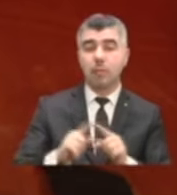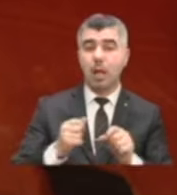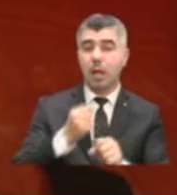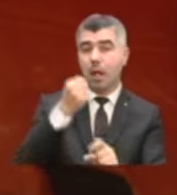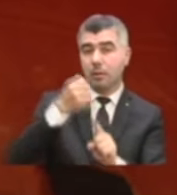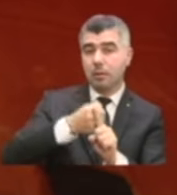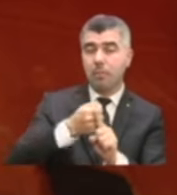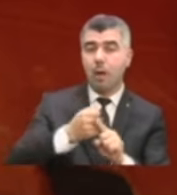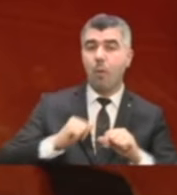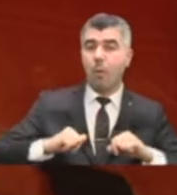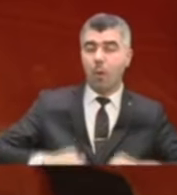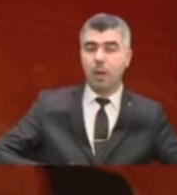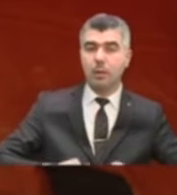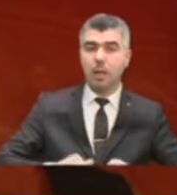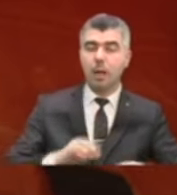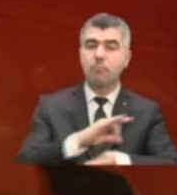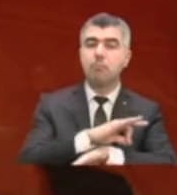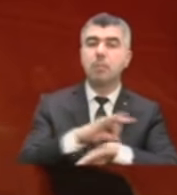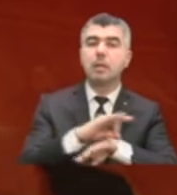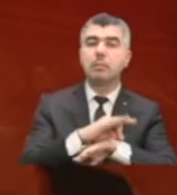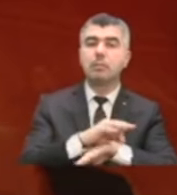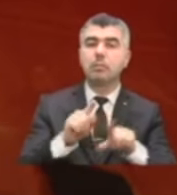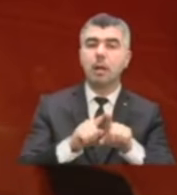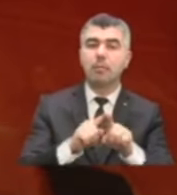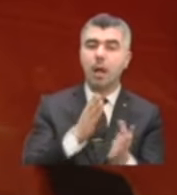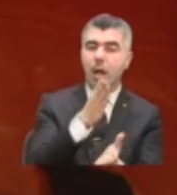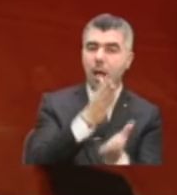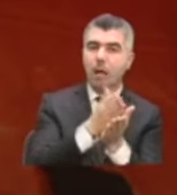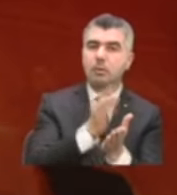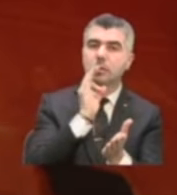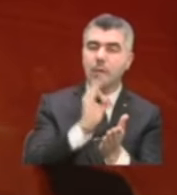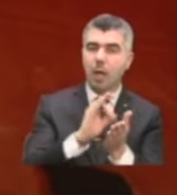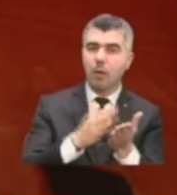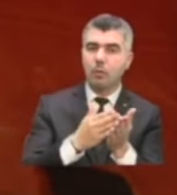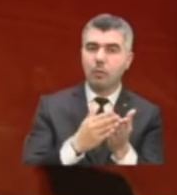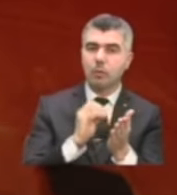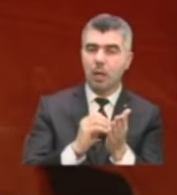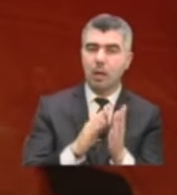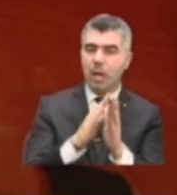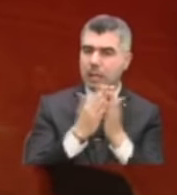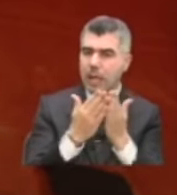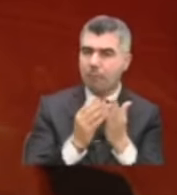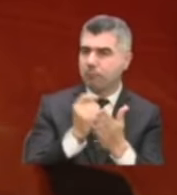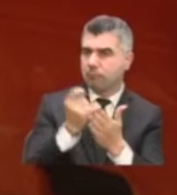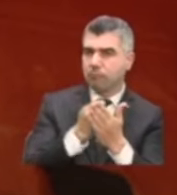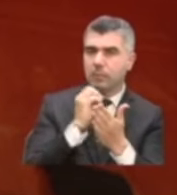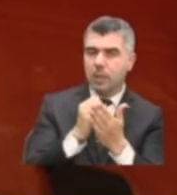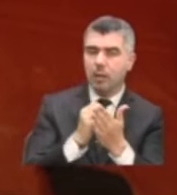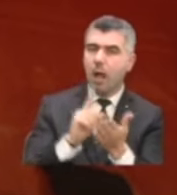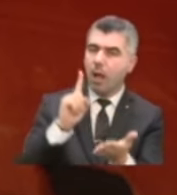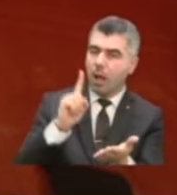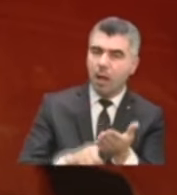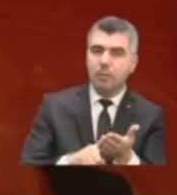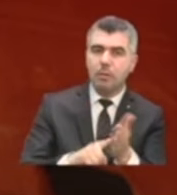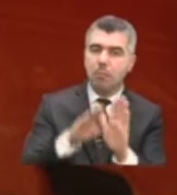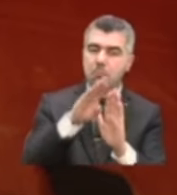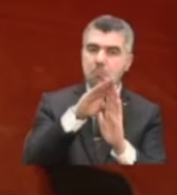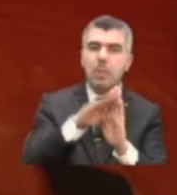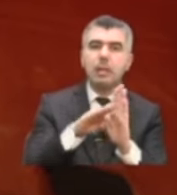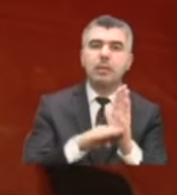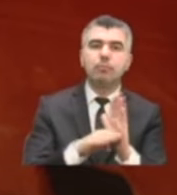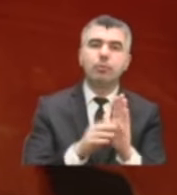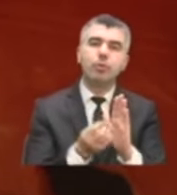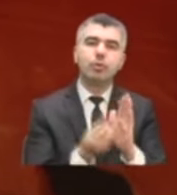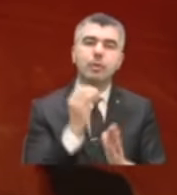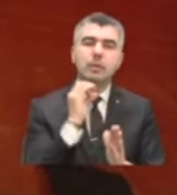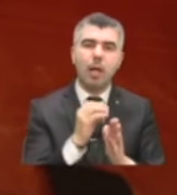على تطوير عمل المكتب المغربي لحقوق المؤلفين BMDA، واليوم اصبح مؤسسه عموميه وقريبا سيتم استكمال هيكله ويلعب دور